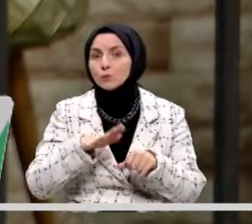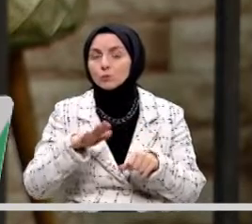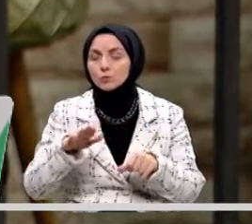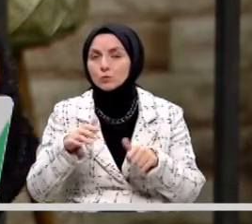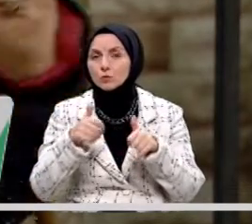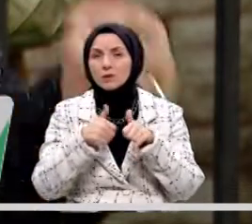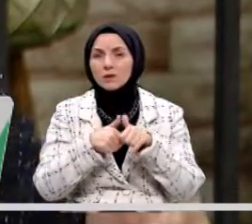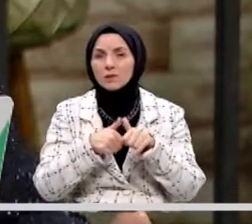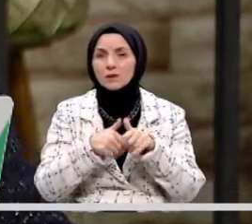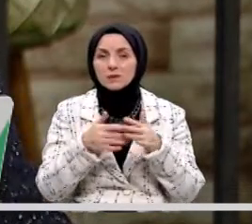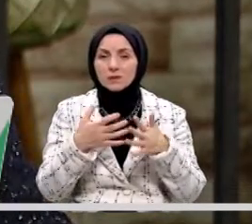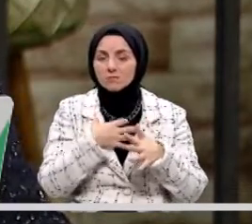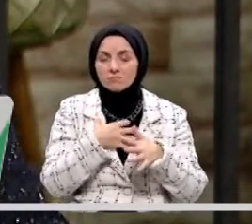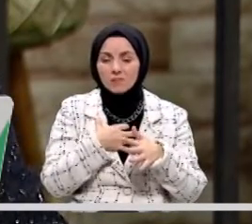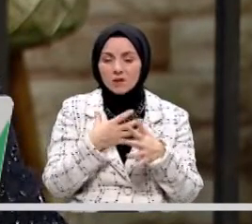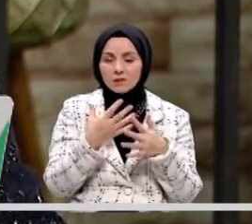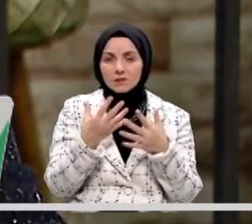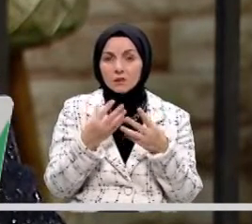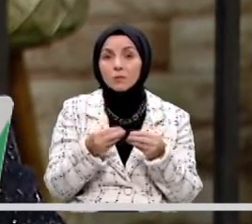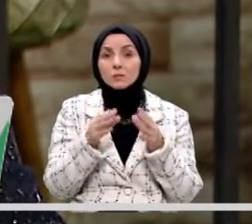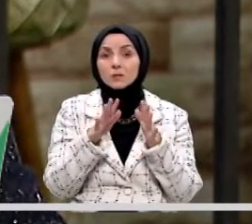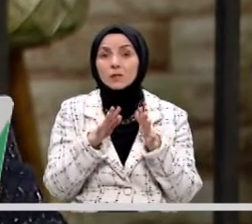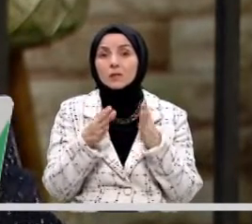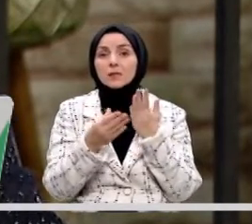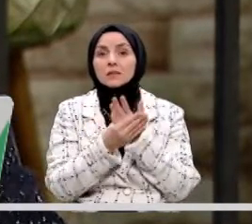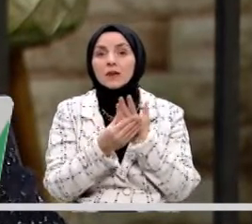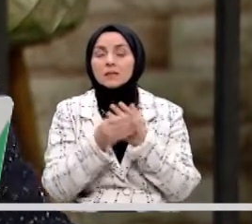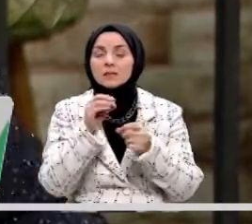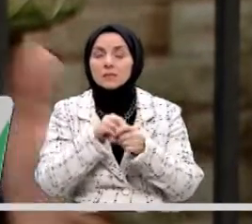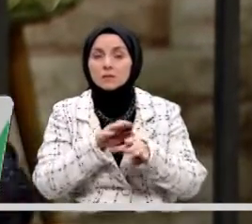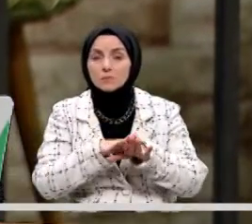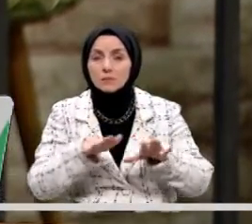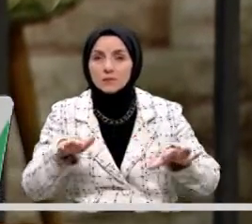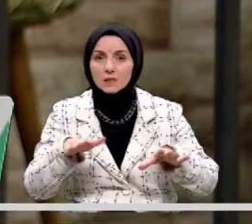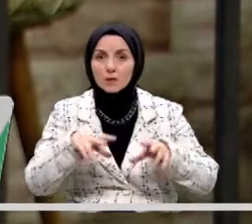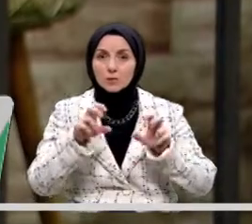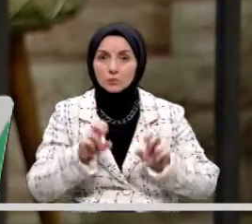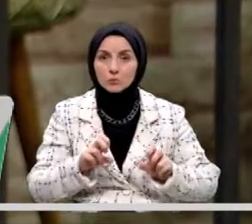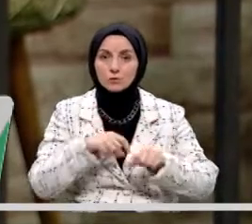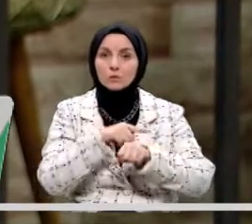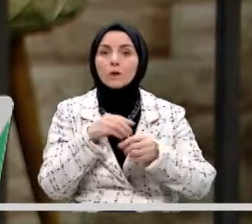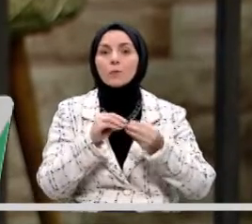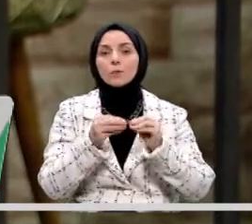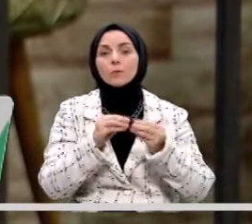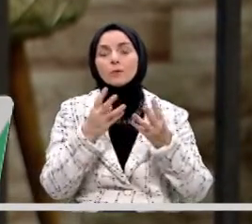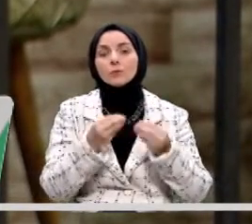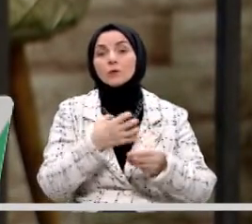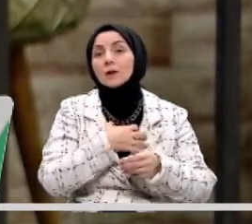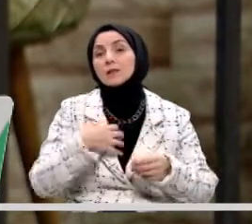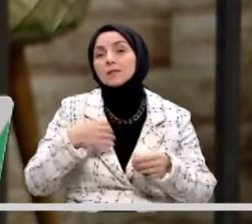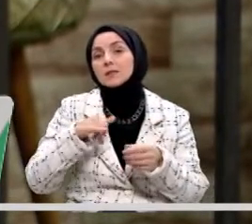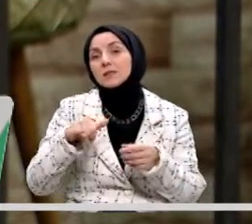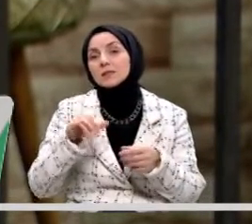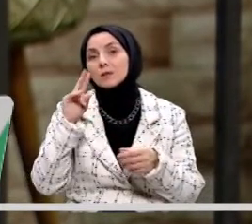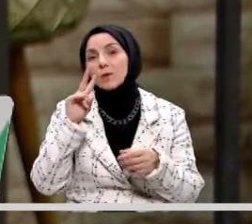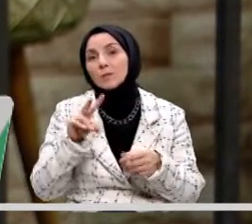hissetmeyecek ders için masaya oturduğunda ders çalışma ile ilgili sıkıntı çekecek beni yanımda isteyecek beni yanımda isteyecek O